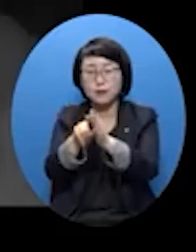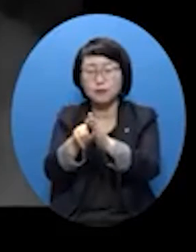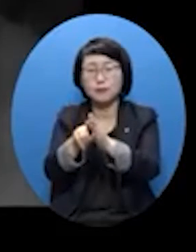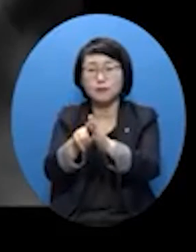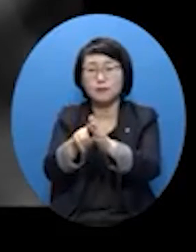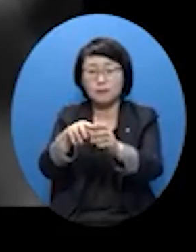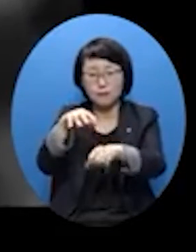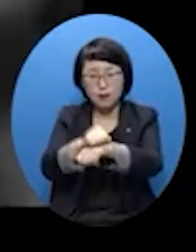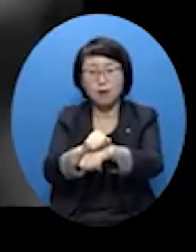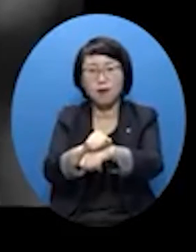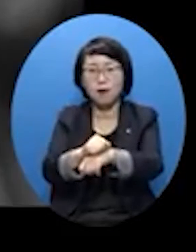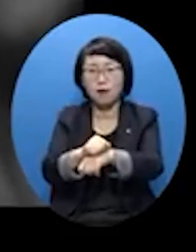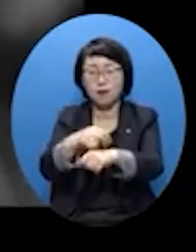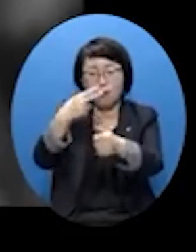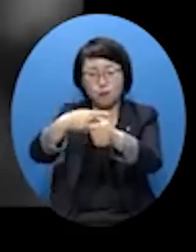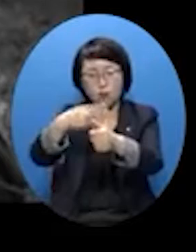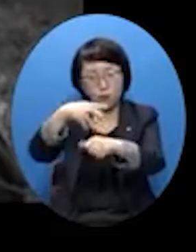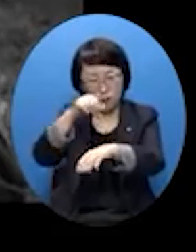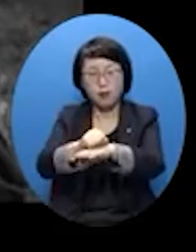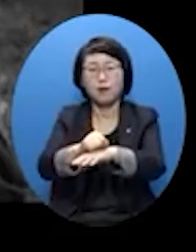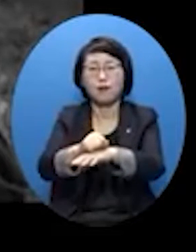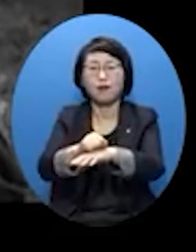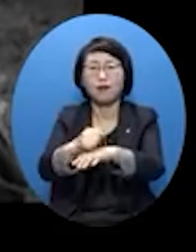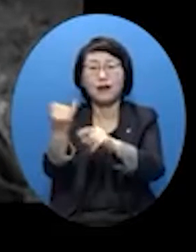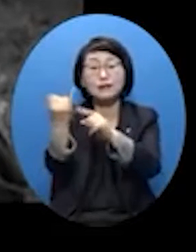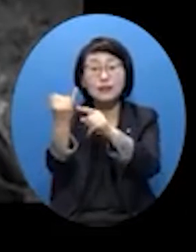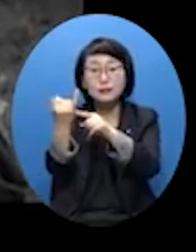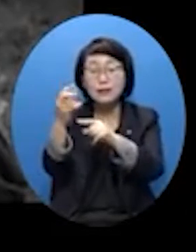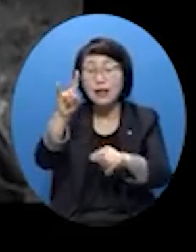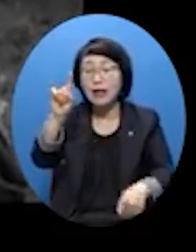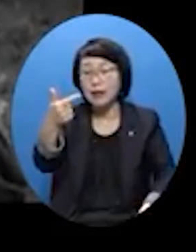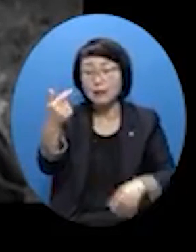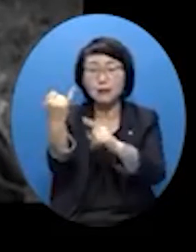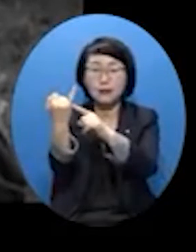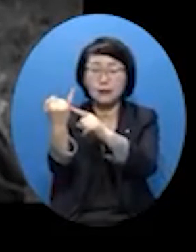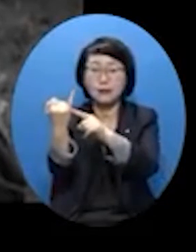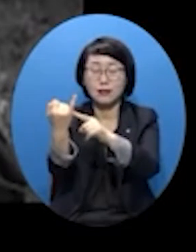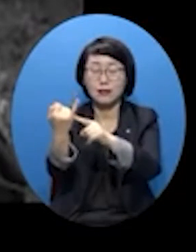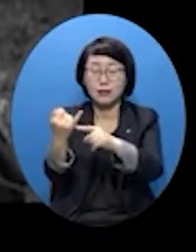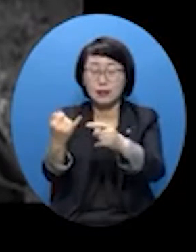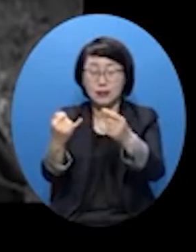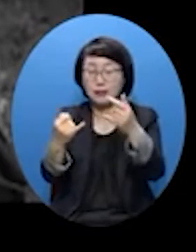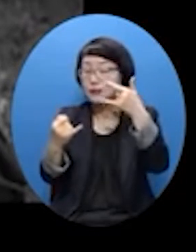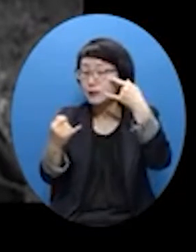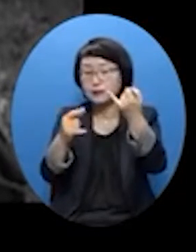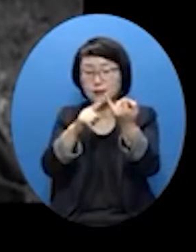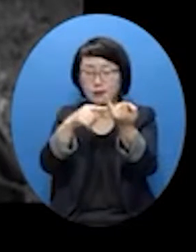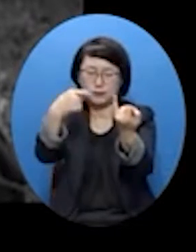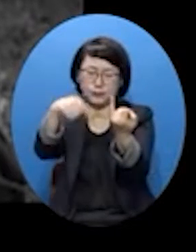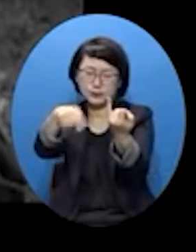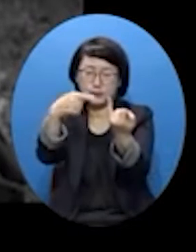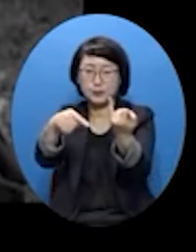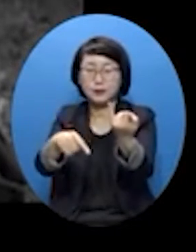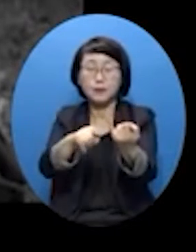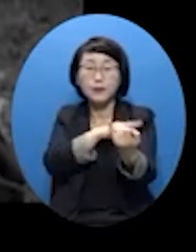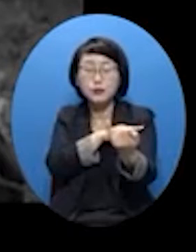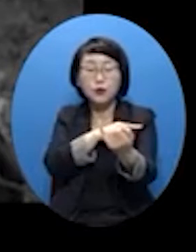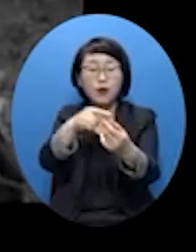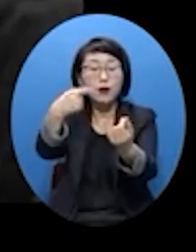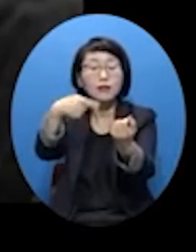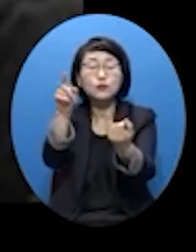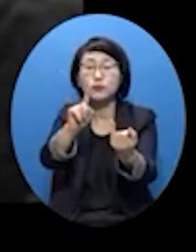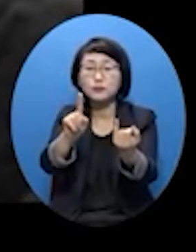또 훌륭한 교육자였습니다. 이 앤 설리반이 이 헬렌 켈러를 붙잡고 교육을 하는데 제일 먼저 가르친